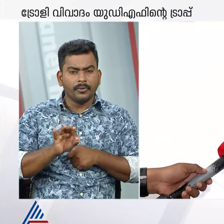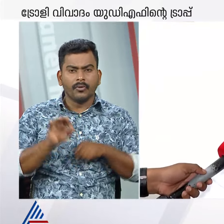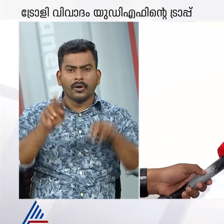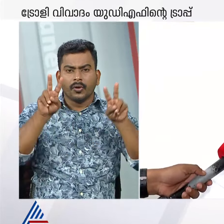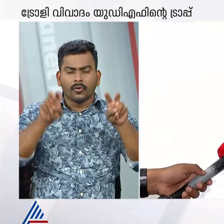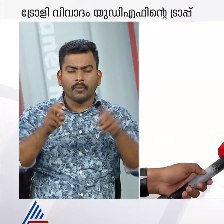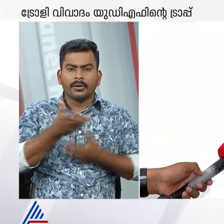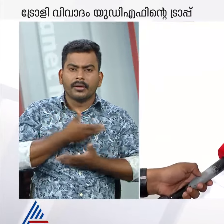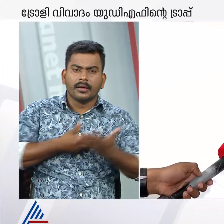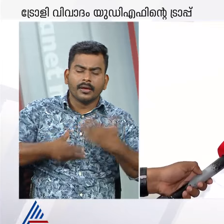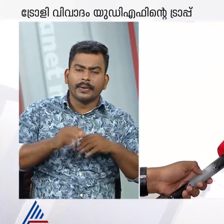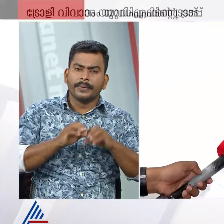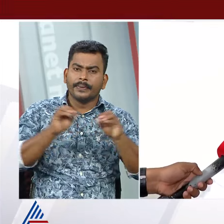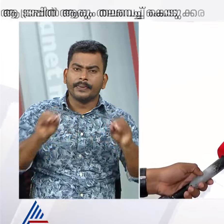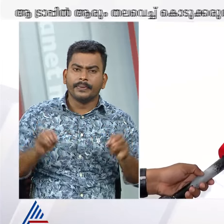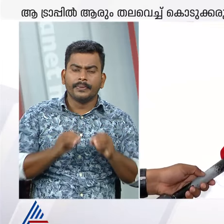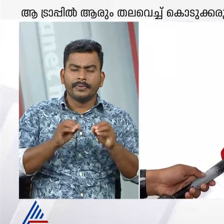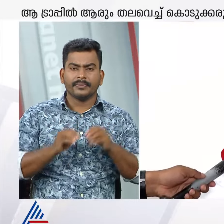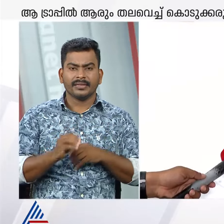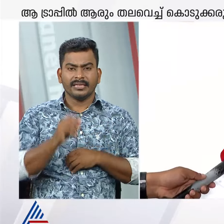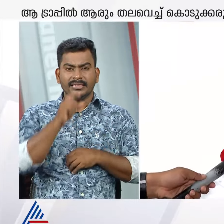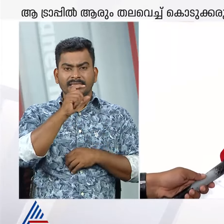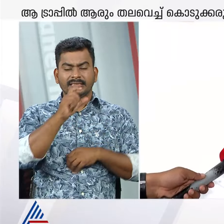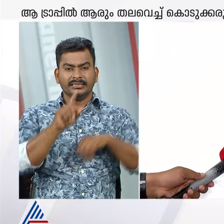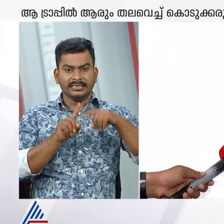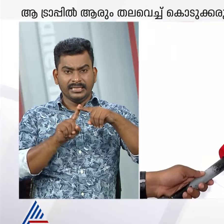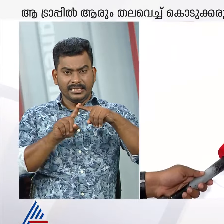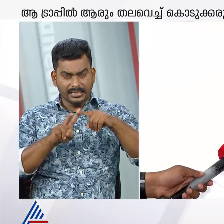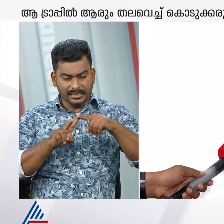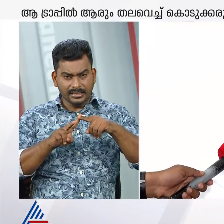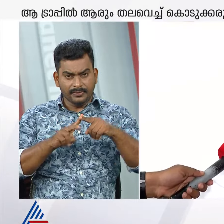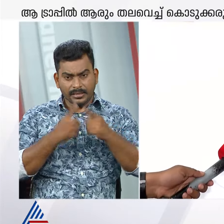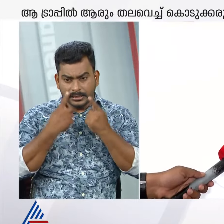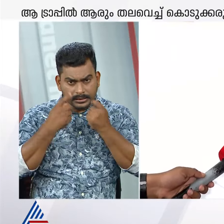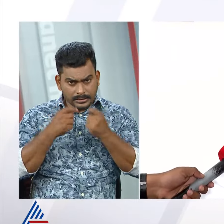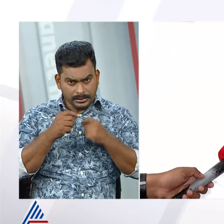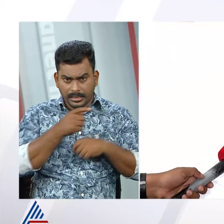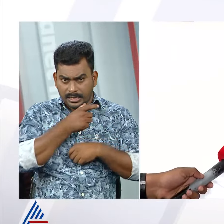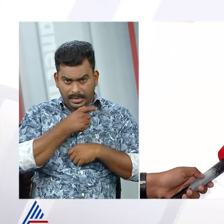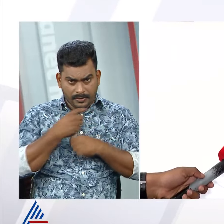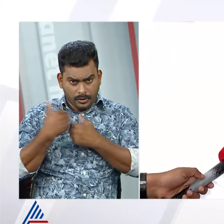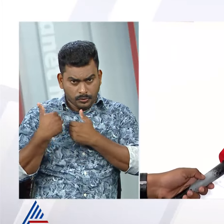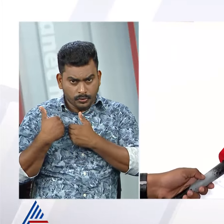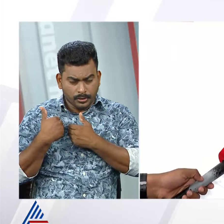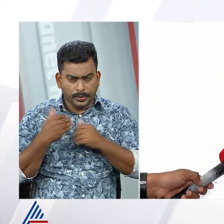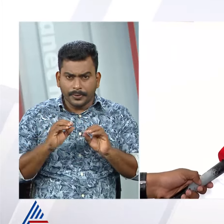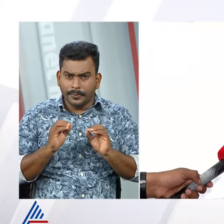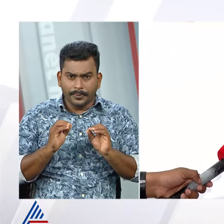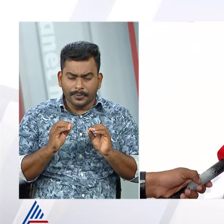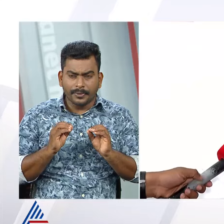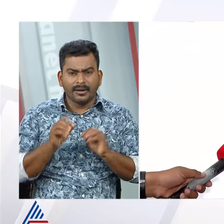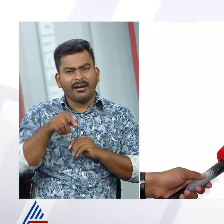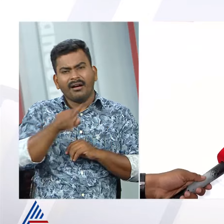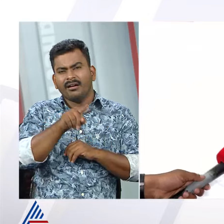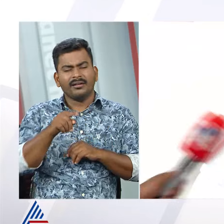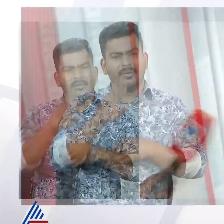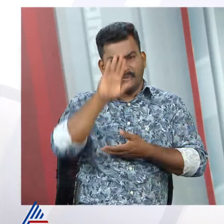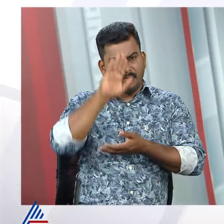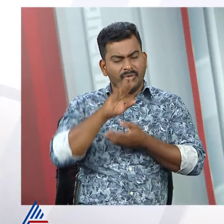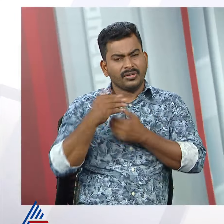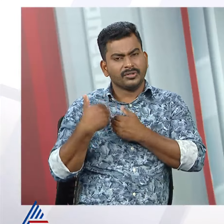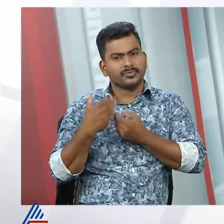ടി വി പുറത്തുവിടുന്നത് പാർട്ടിയാണ്. പാർട്ടി ഒന്നും അത് പുറത്തു വിടില്ല. പാർട്ടിക്ക് എന്തൊരു സി സി ടി വി വിടുന്നത്? പാർട്ടിക്ക് സി സി ടി വി എന്നായിട്ട് ബന്ധമില്ല, അതൊക്കെ പോലീസ്